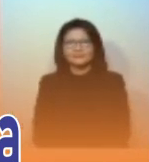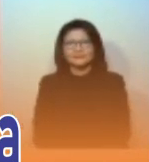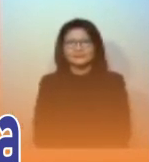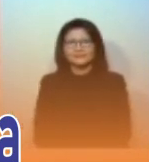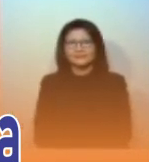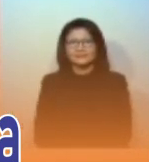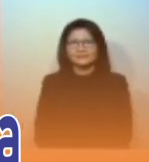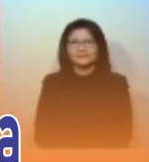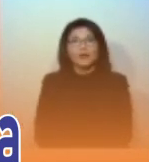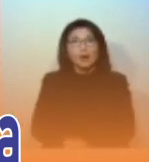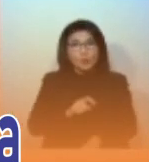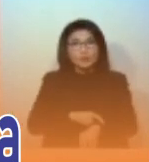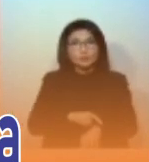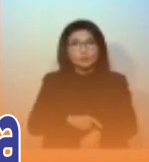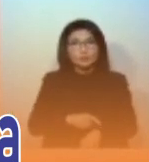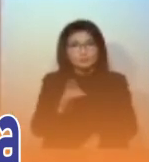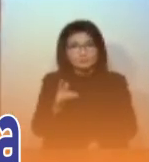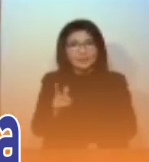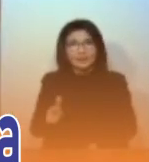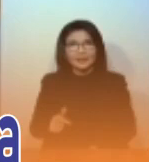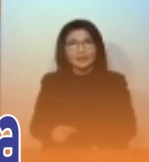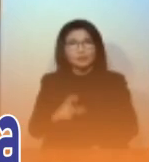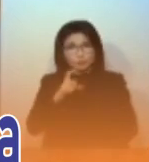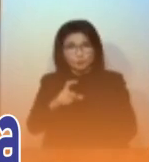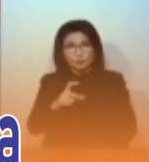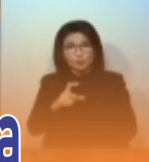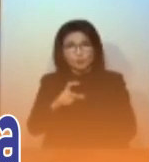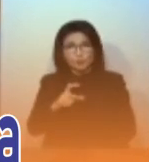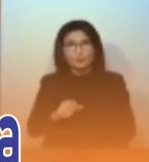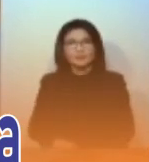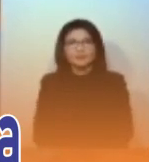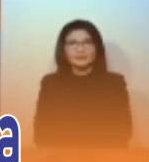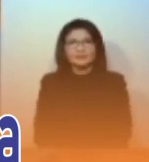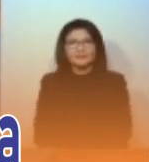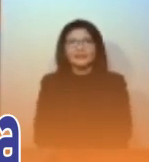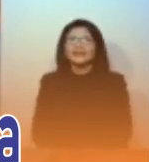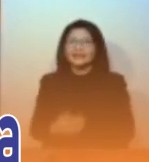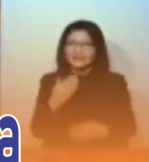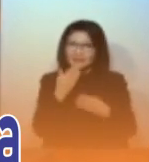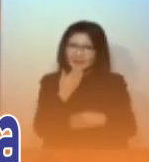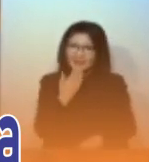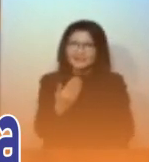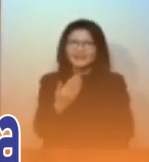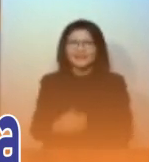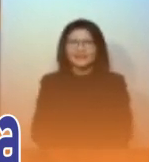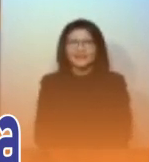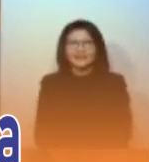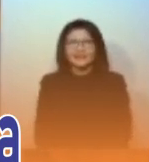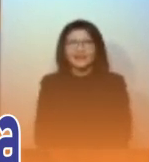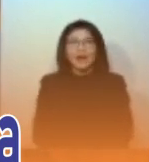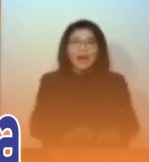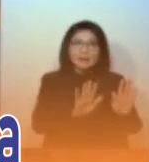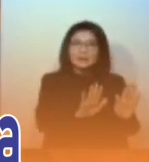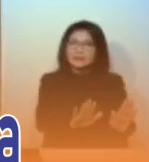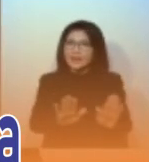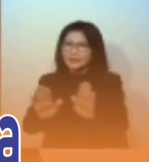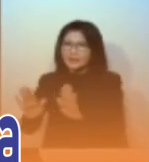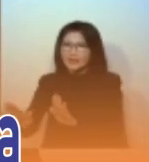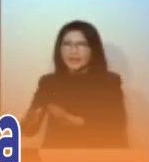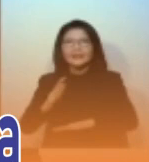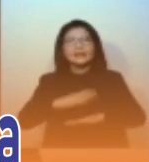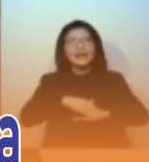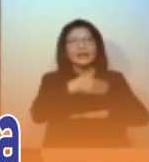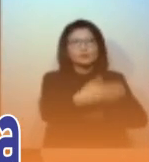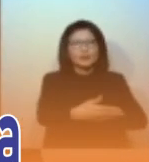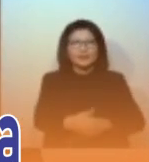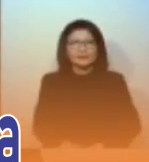Waktu masih ada, Bapak? Sudah cukup? Baik, terima kasih. Harap tenang hadirin, kita akan